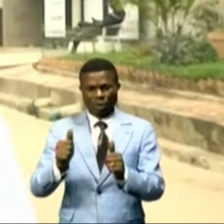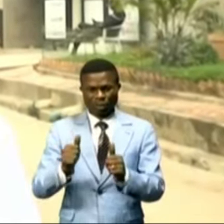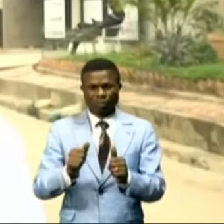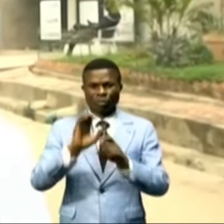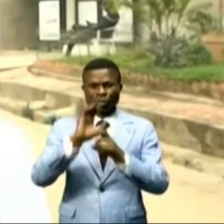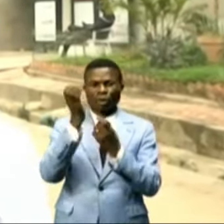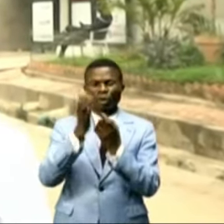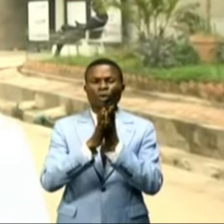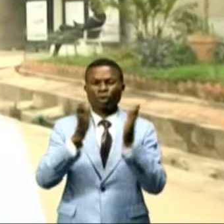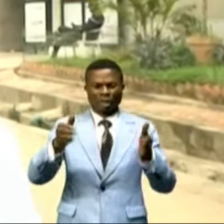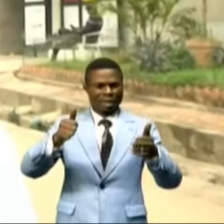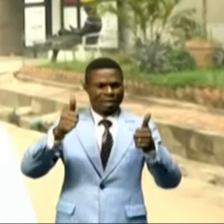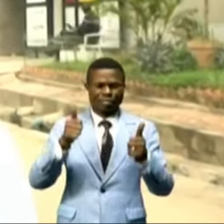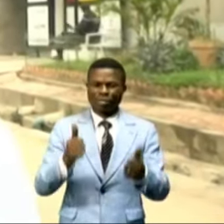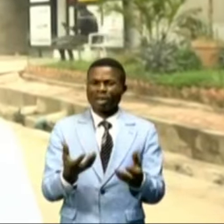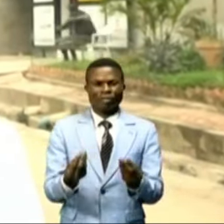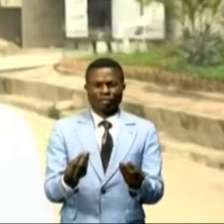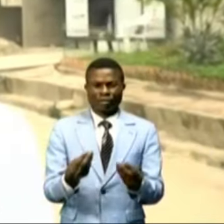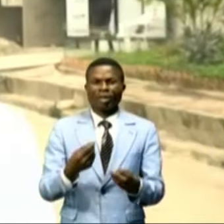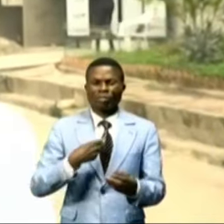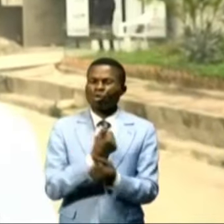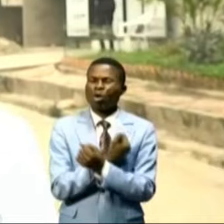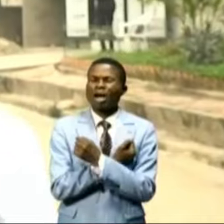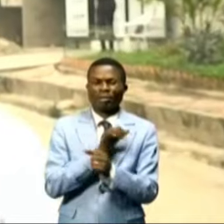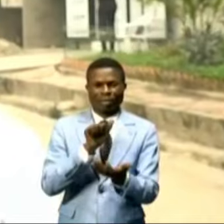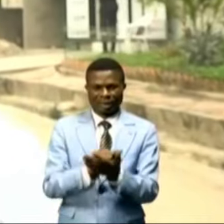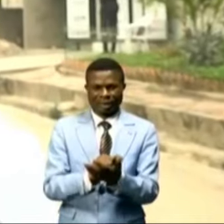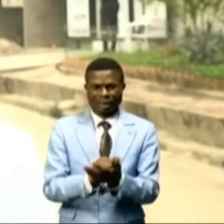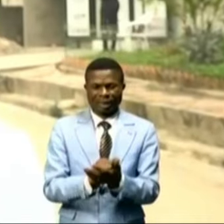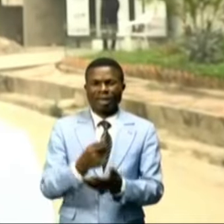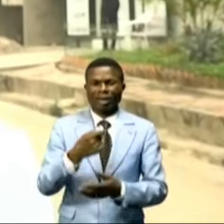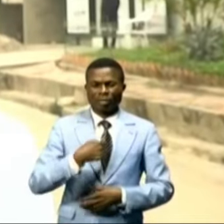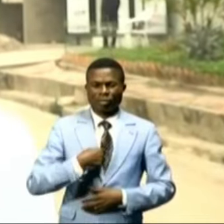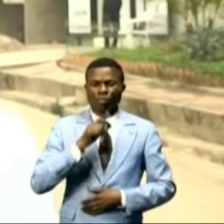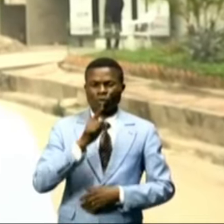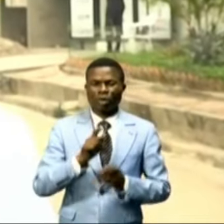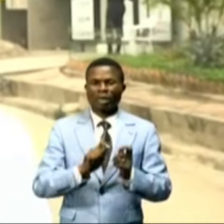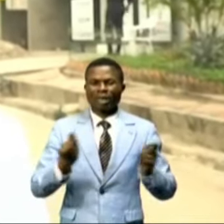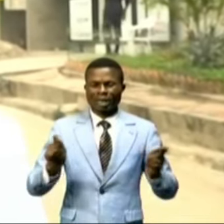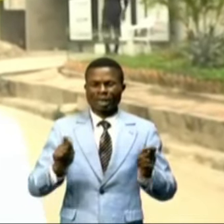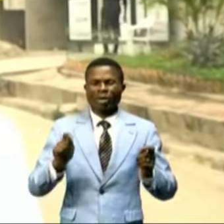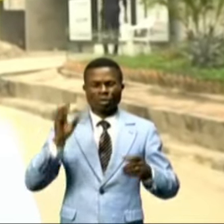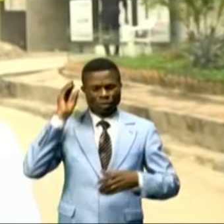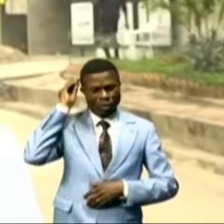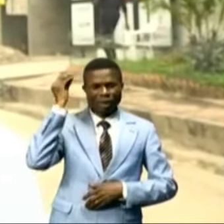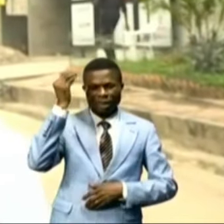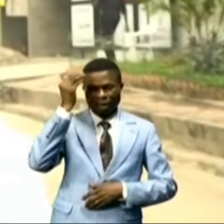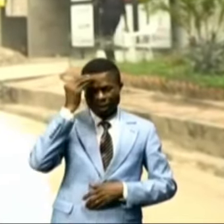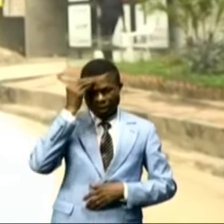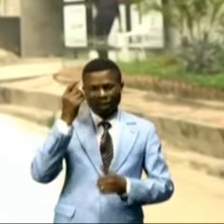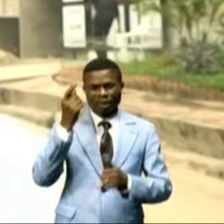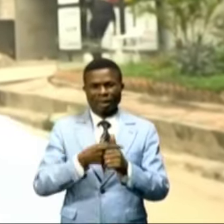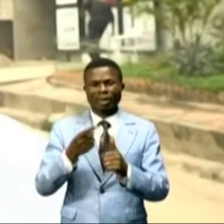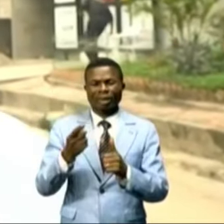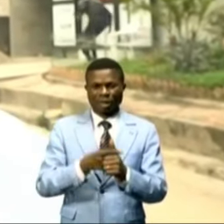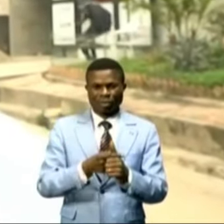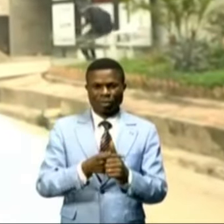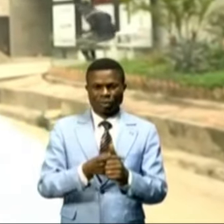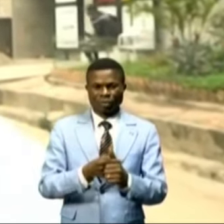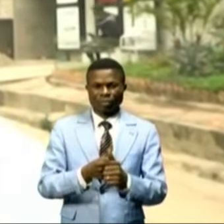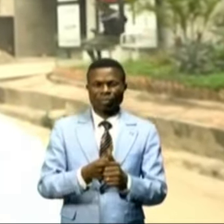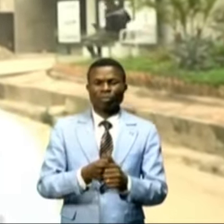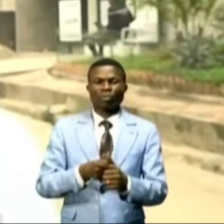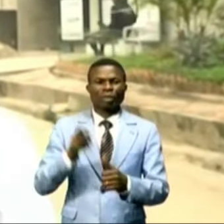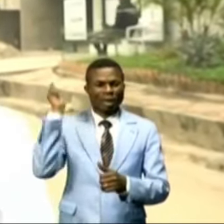était vraiment abordable et puis j'ai vraiment aimé. En fait, je suis très reconnaissante parce que d'abord, ils m'ont